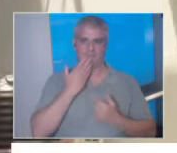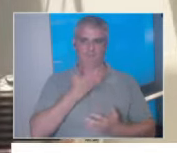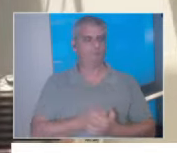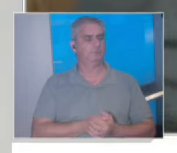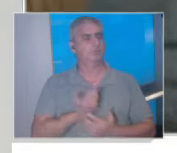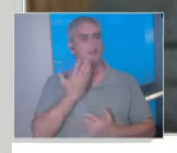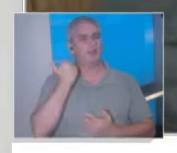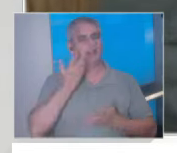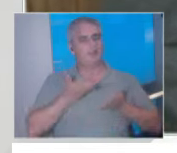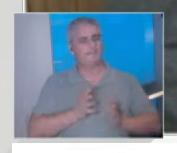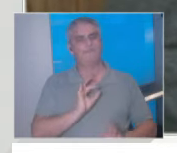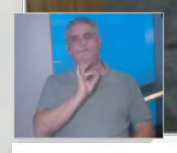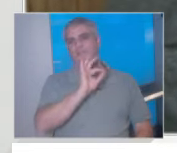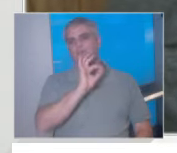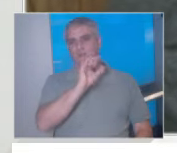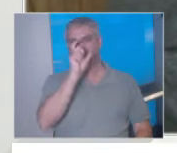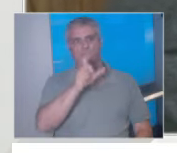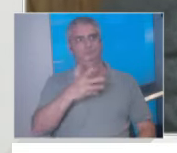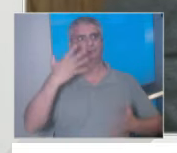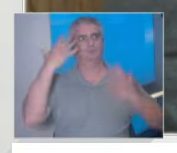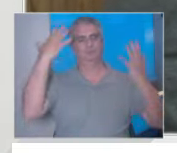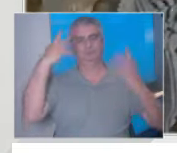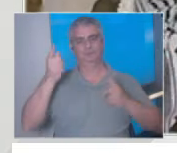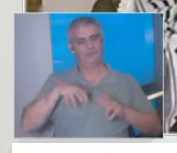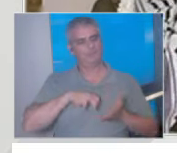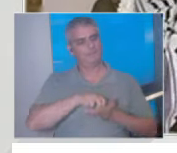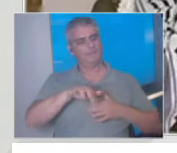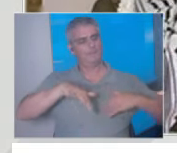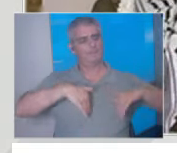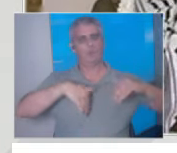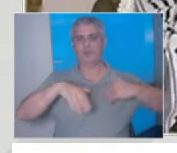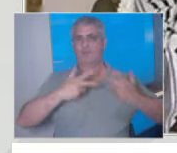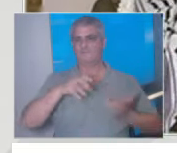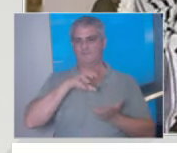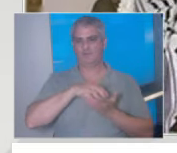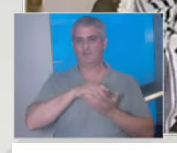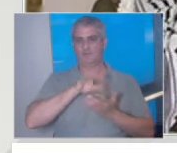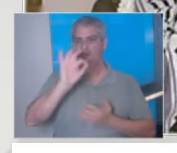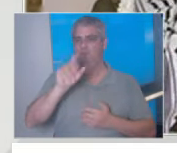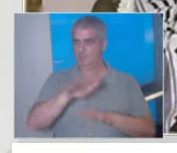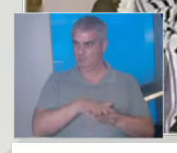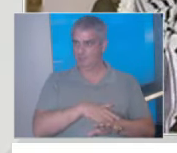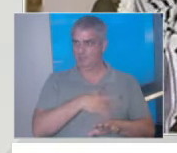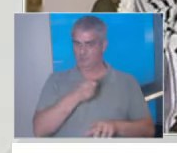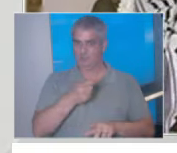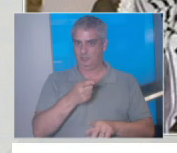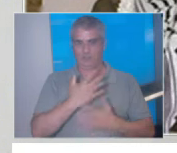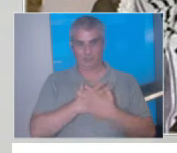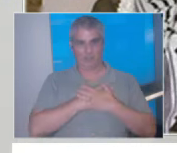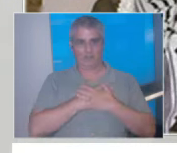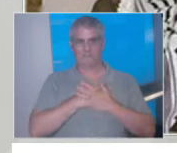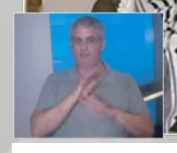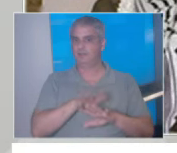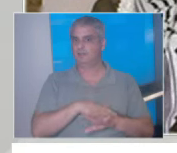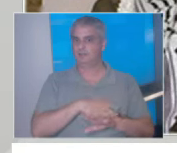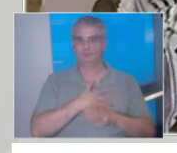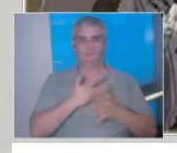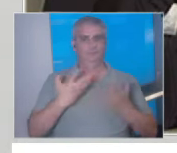איך היה להיות בת של איש כזה? כשהלכת איתו ברחוב ביישוב, את הרגשת אהבה, את